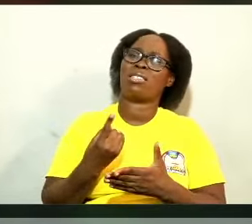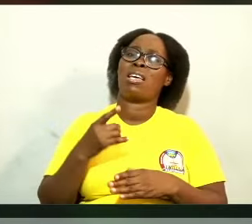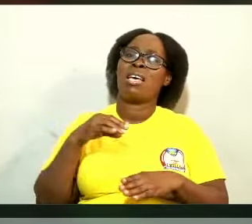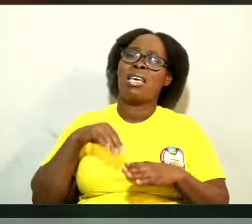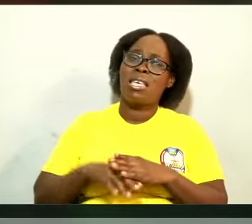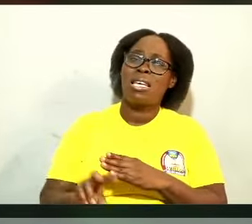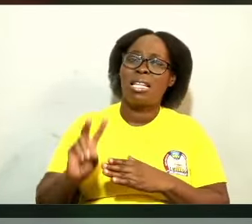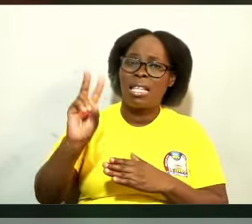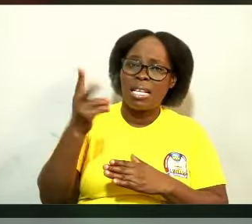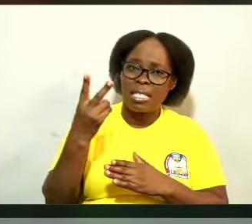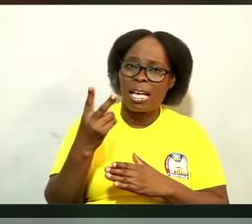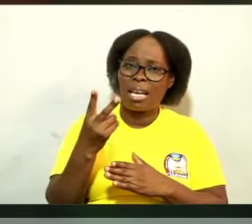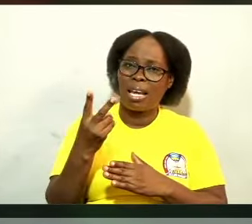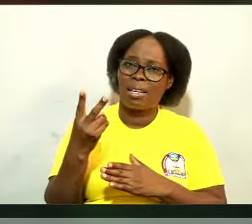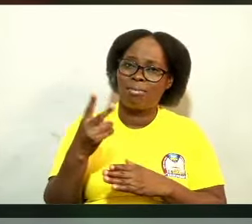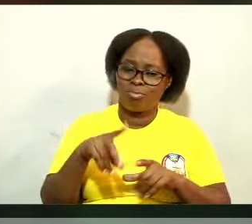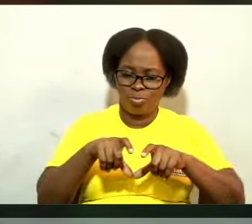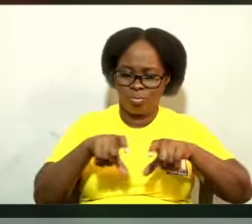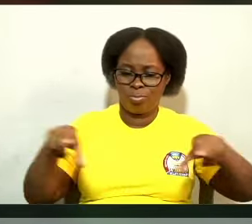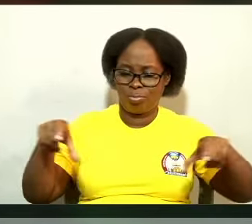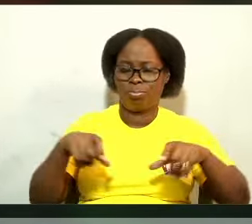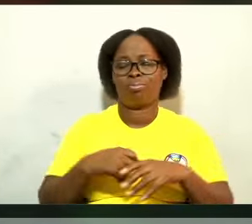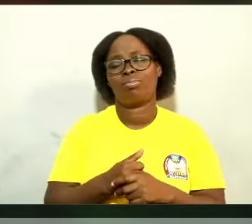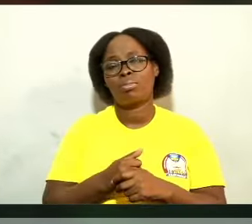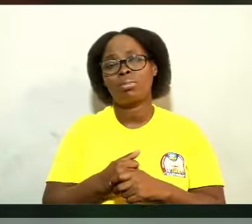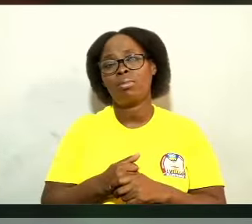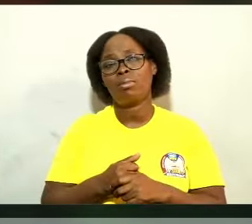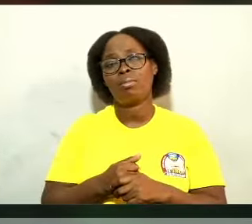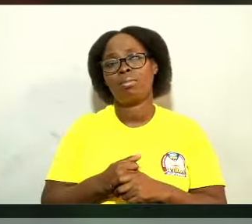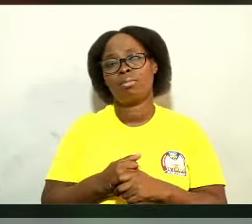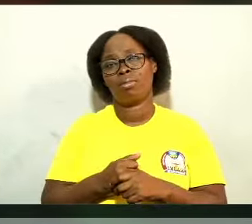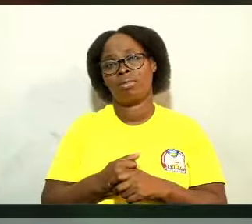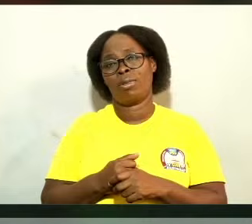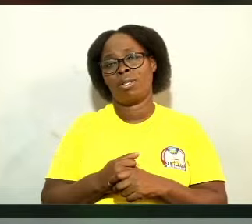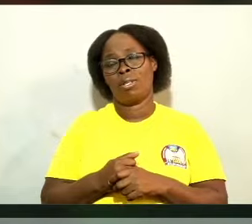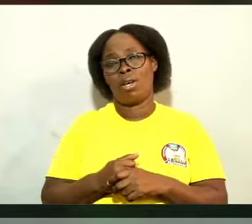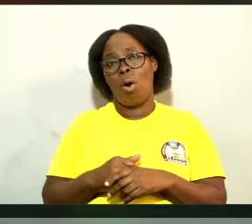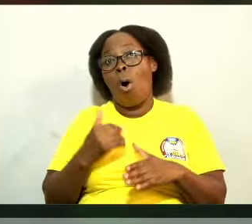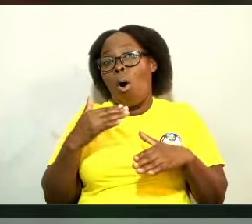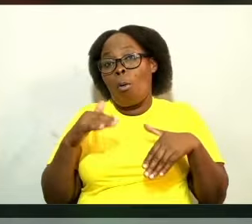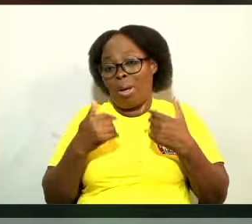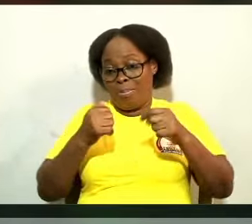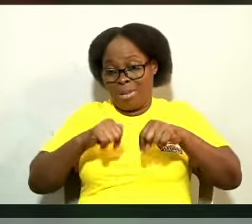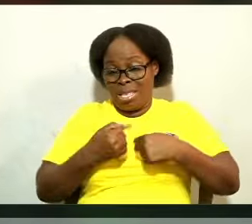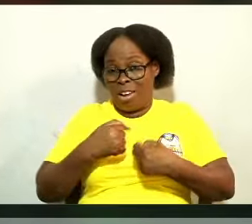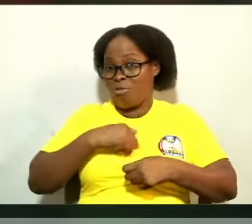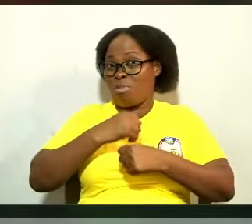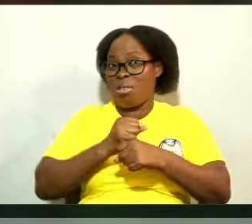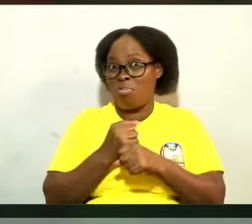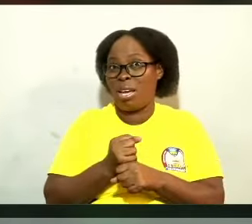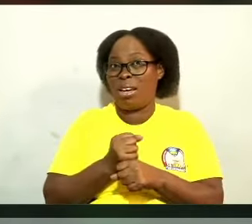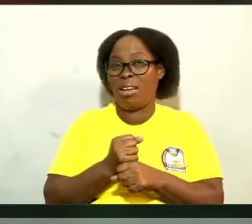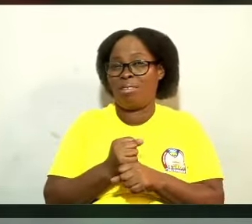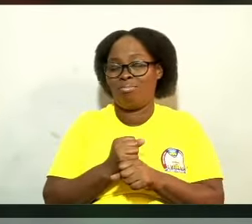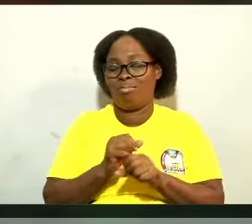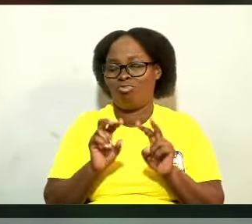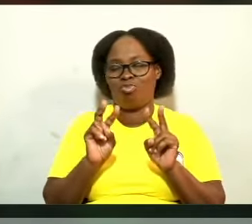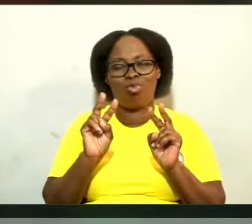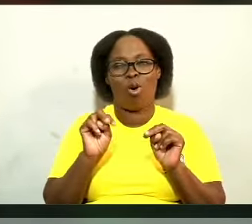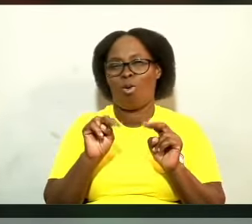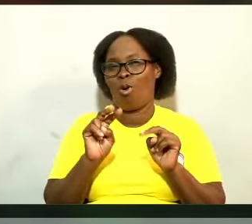kwenye ubao huu mwingine? Au ni mhubiri tu amejitengenezea ili apate na yeye